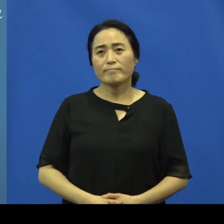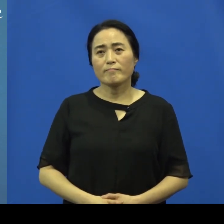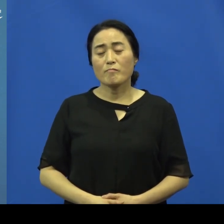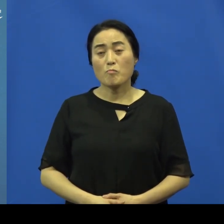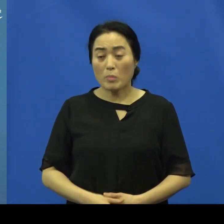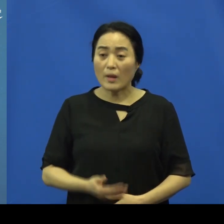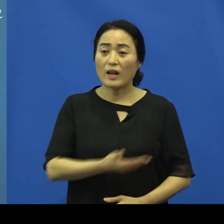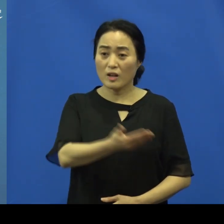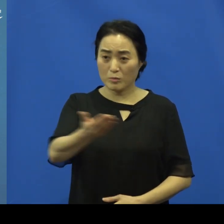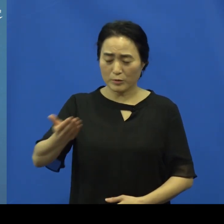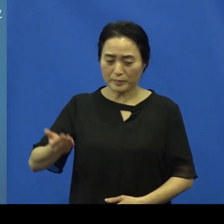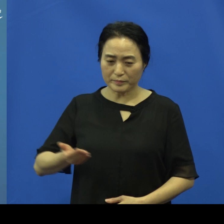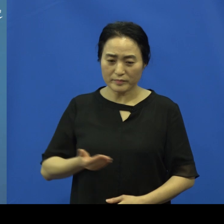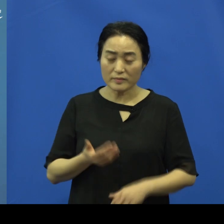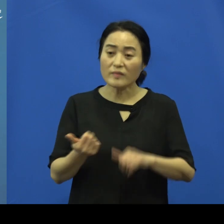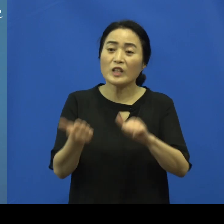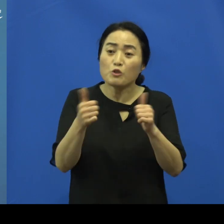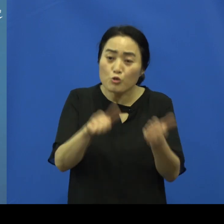자, 그런데 여러분 이 죽음